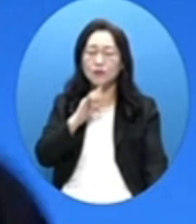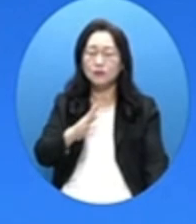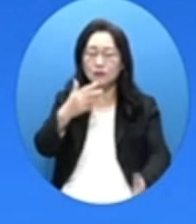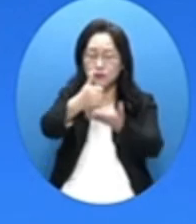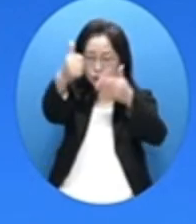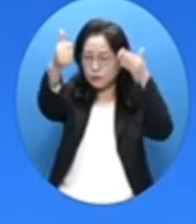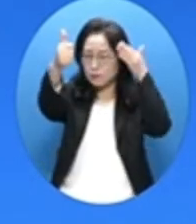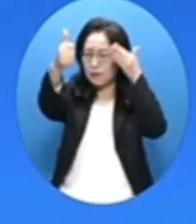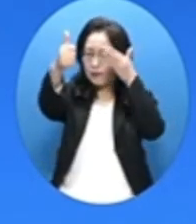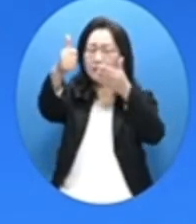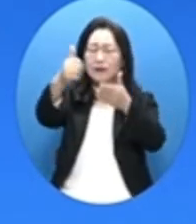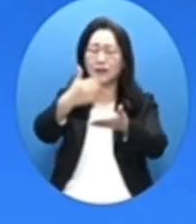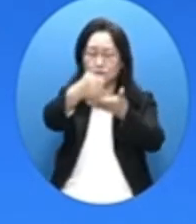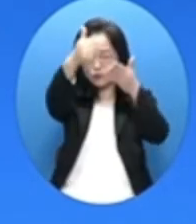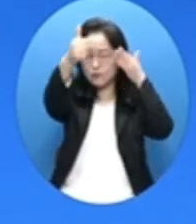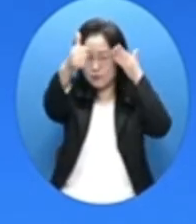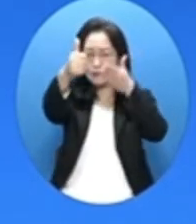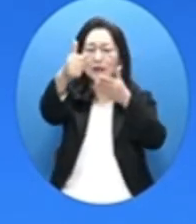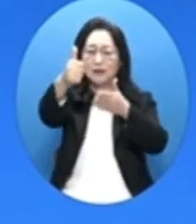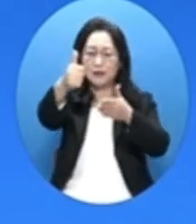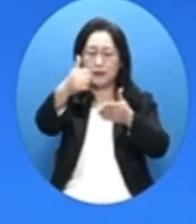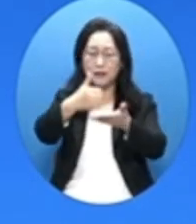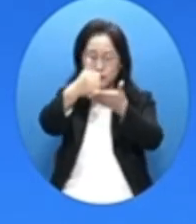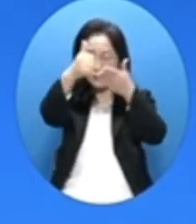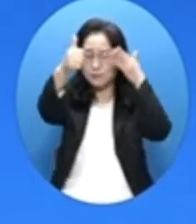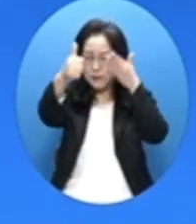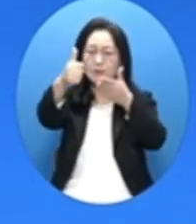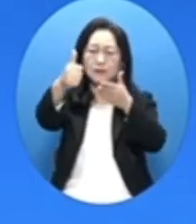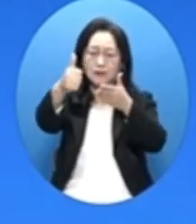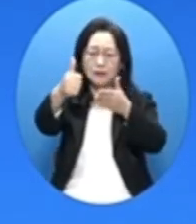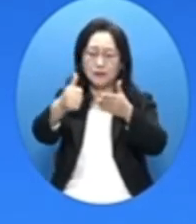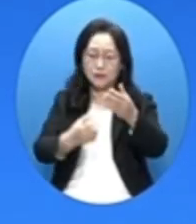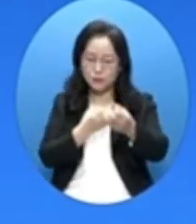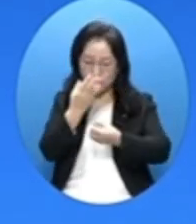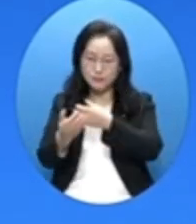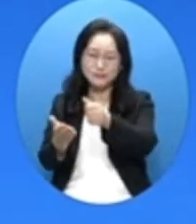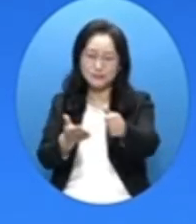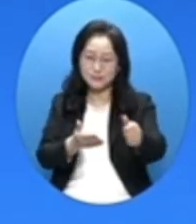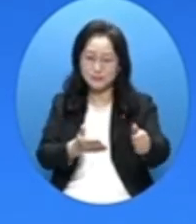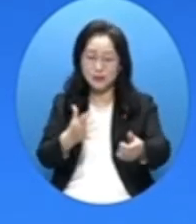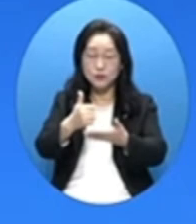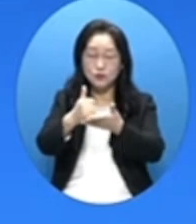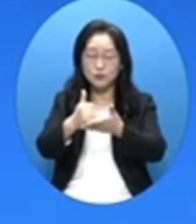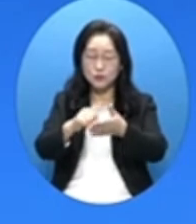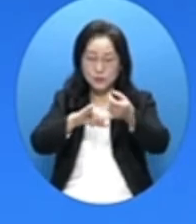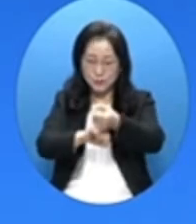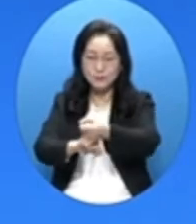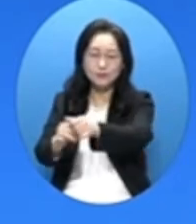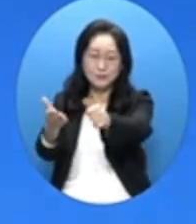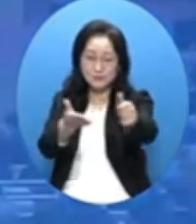주님만 바라보나이다 주님만 바라보나이다 주님만 바라보나이다 주께서